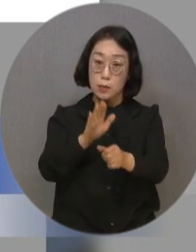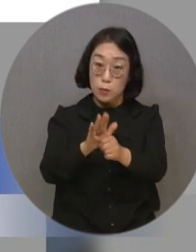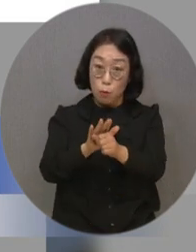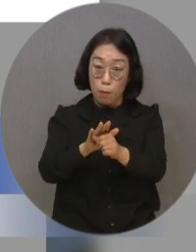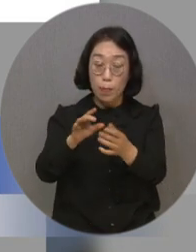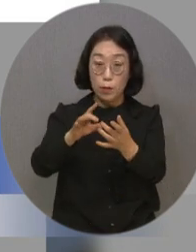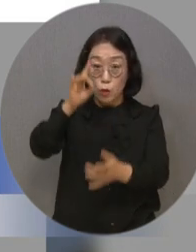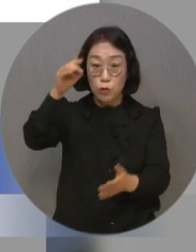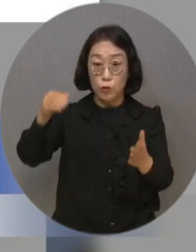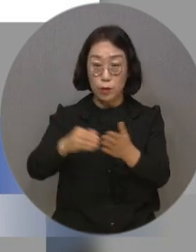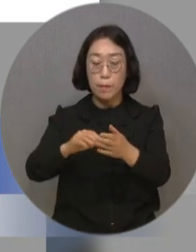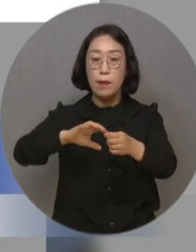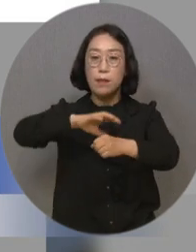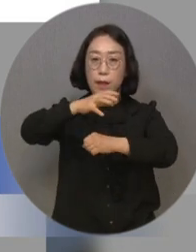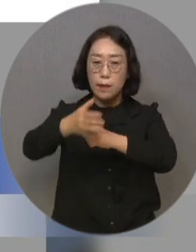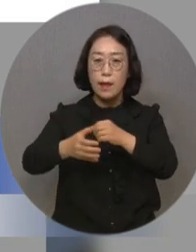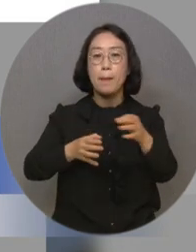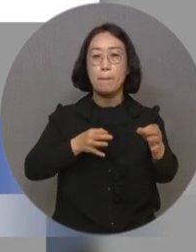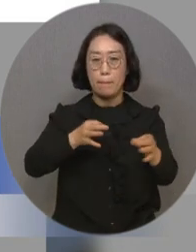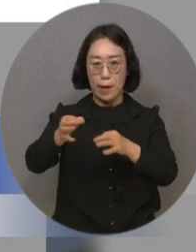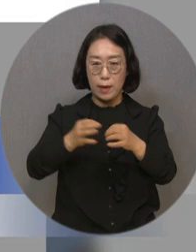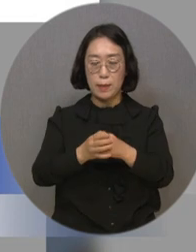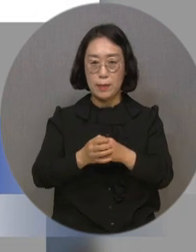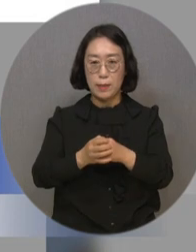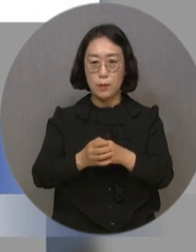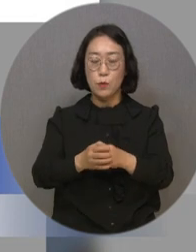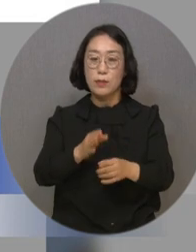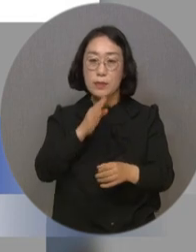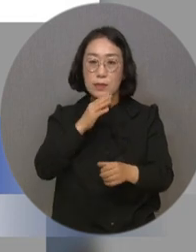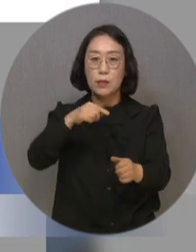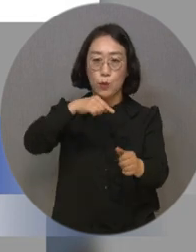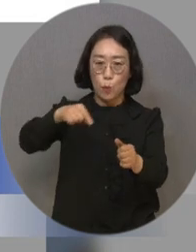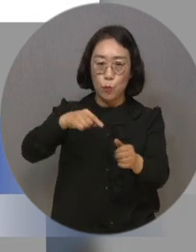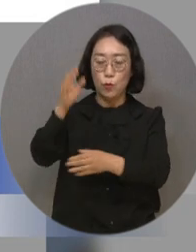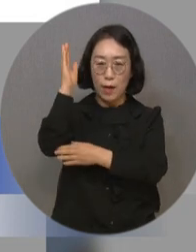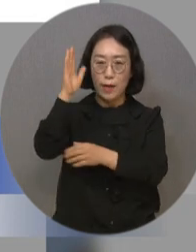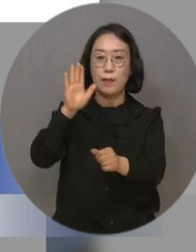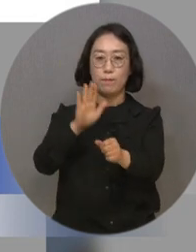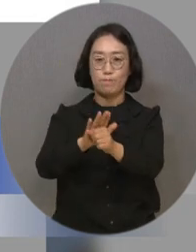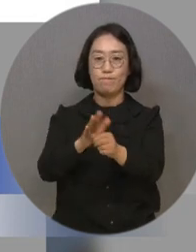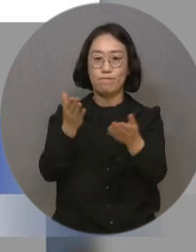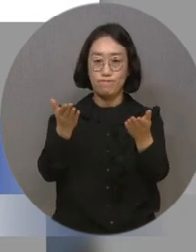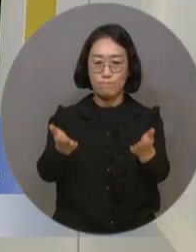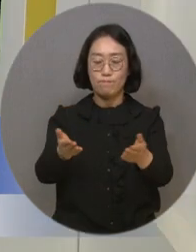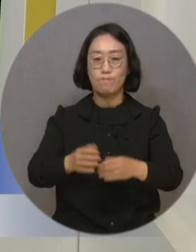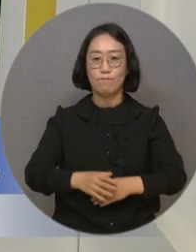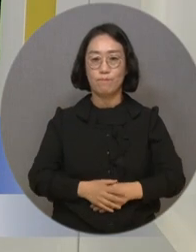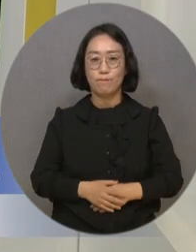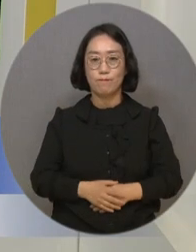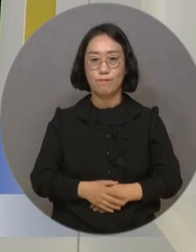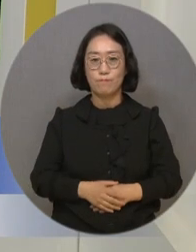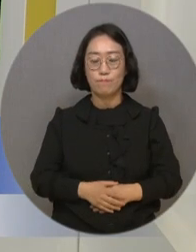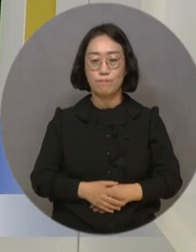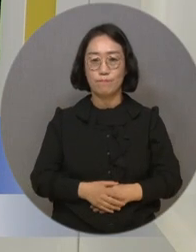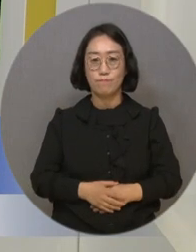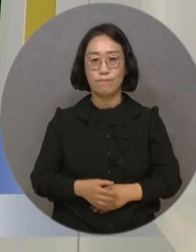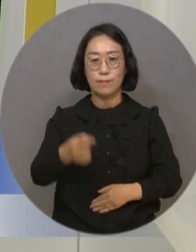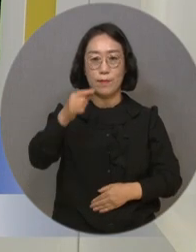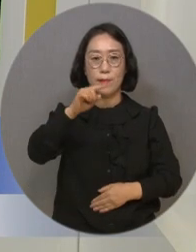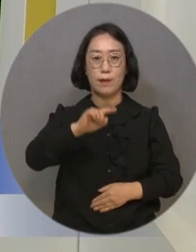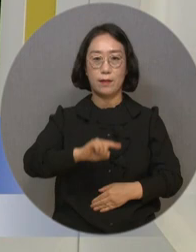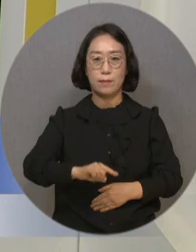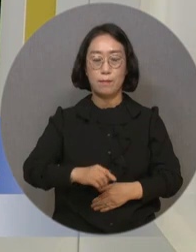선정되면 해외 온라인 마케팅과 무역 실무교육 강의 등을 지원받게 됩니다 다음